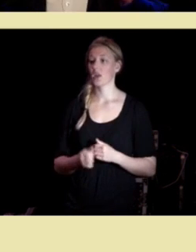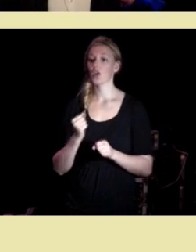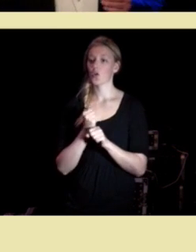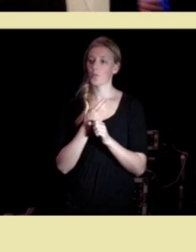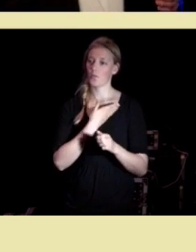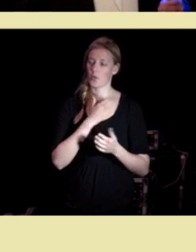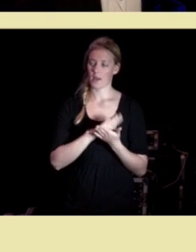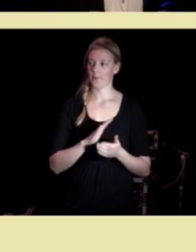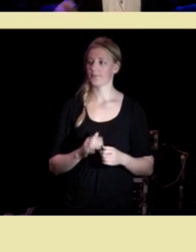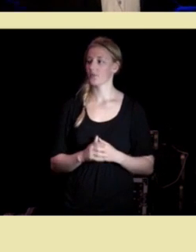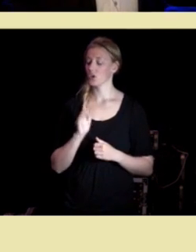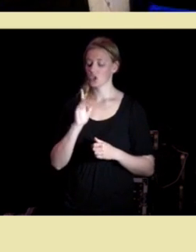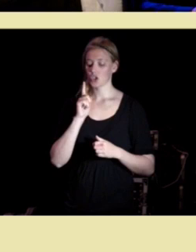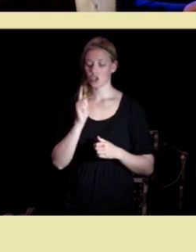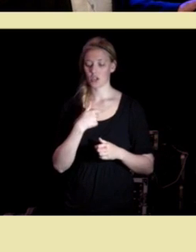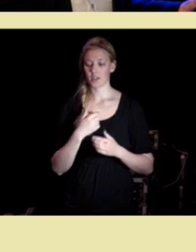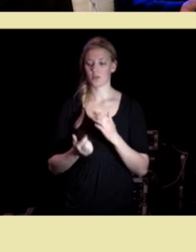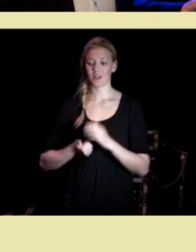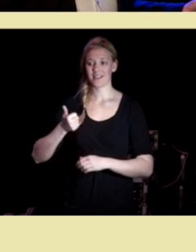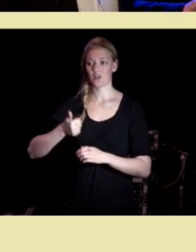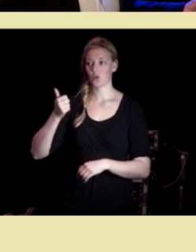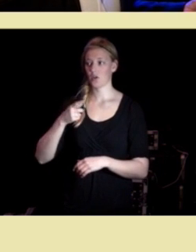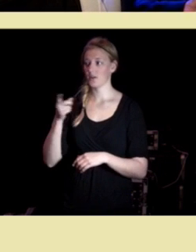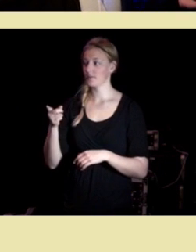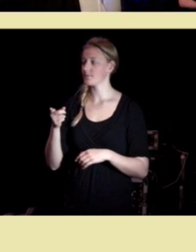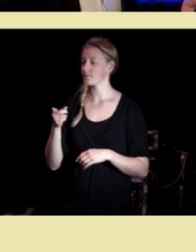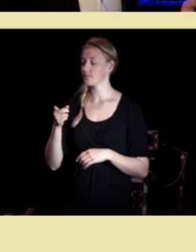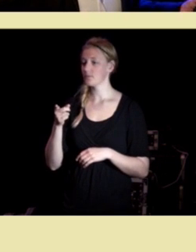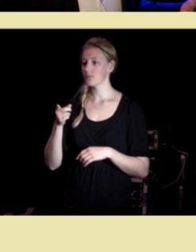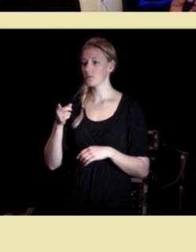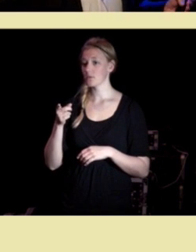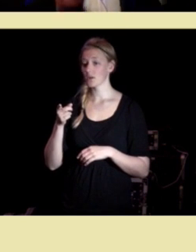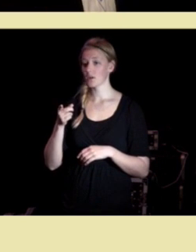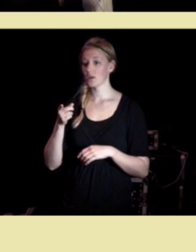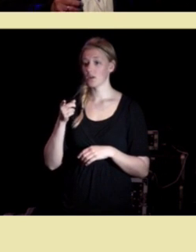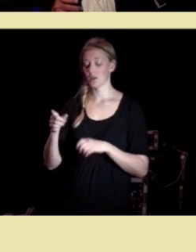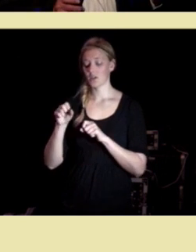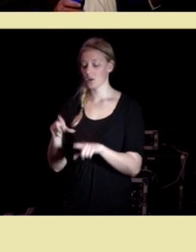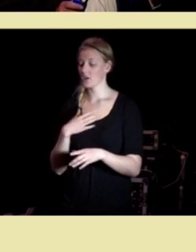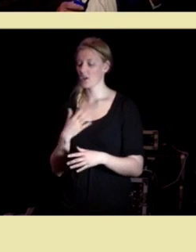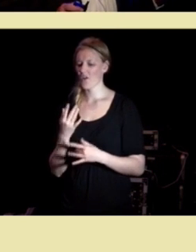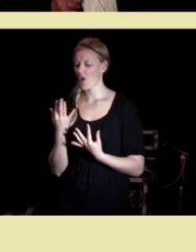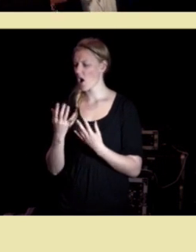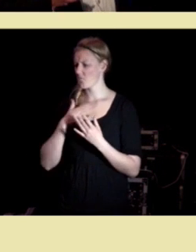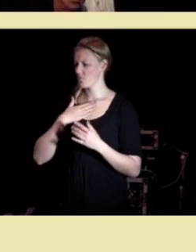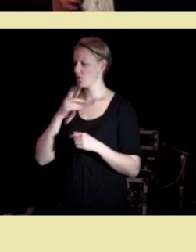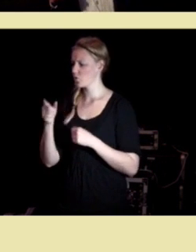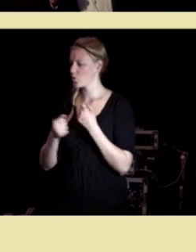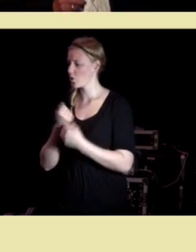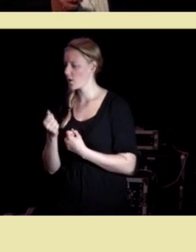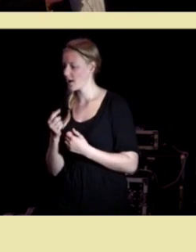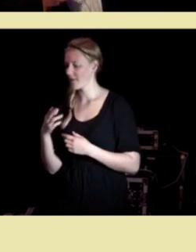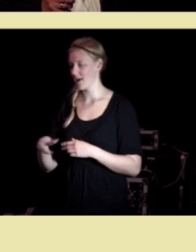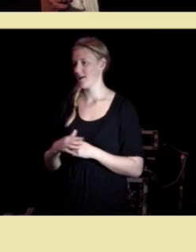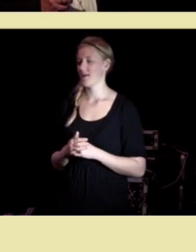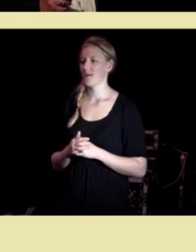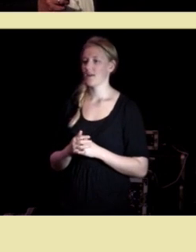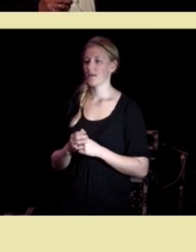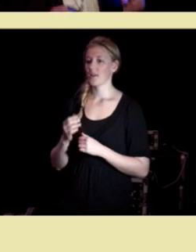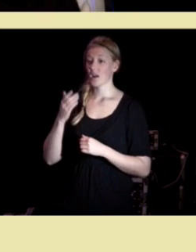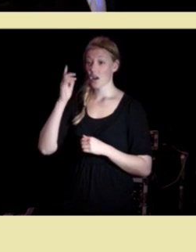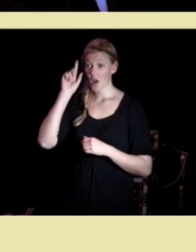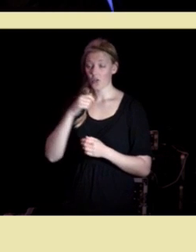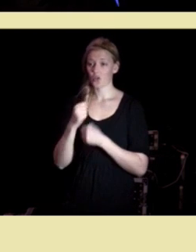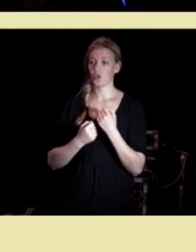med. For de fleste sier, ja, hva vil direktøren gjøre med dette da? Det er ikke det man begynner med å spørre, hva vil du gjøre med dette? Og det kan gjøres utrolig